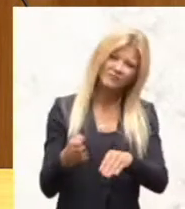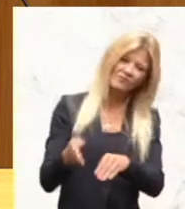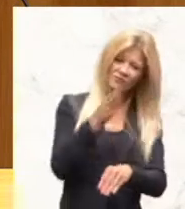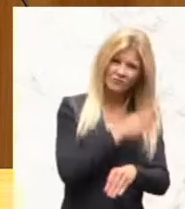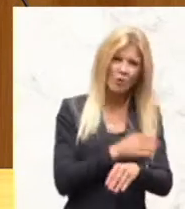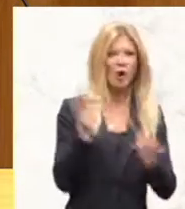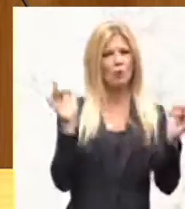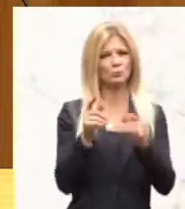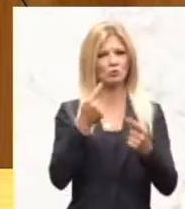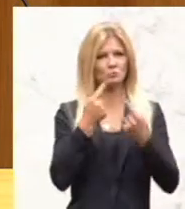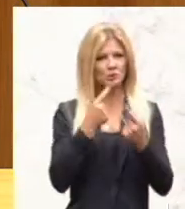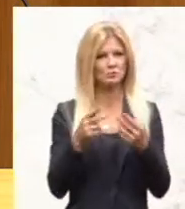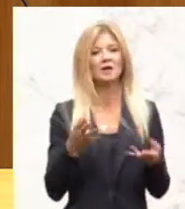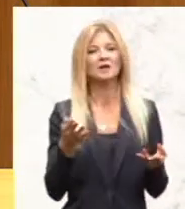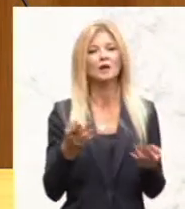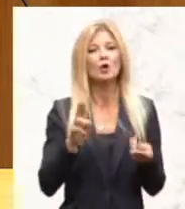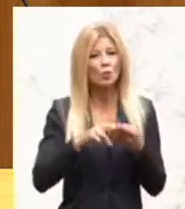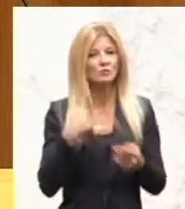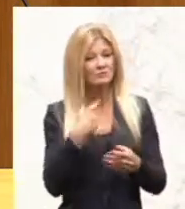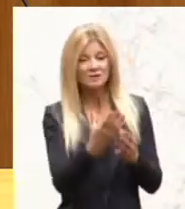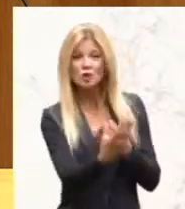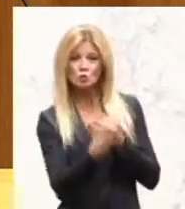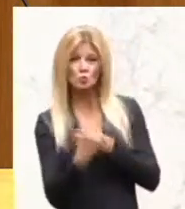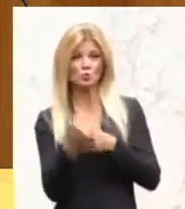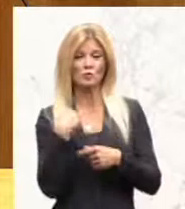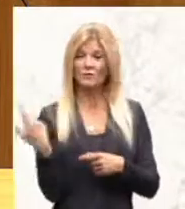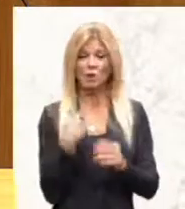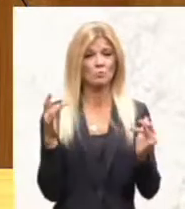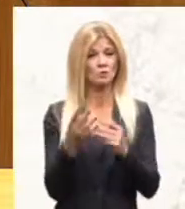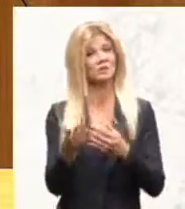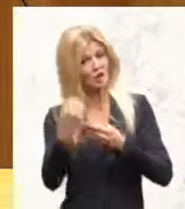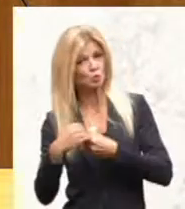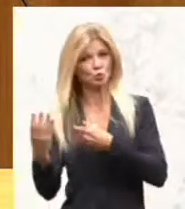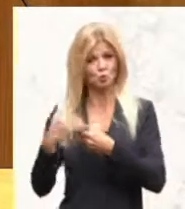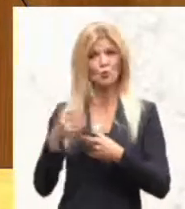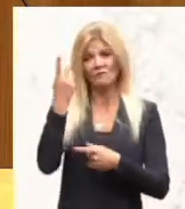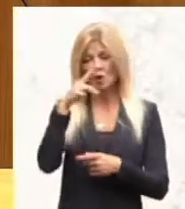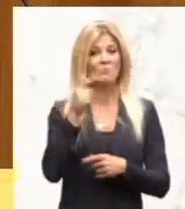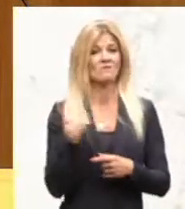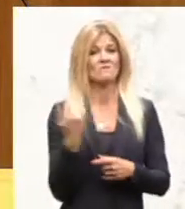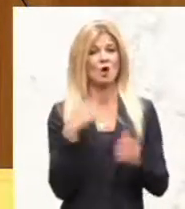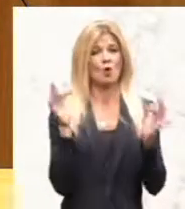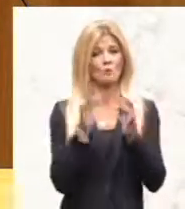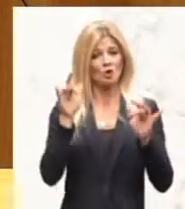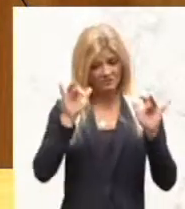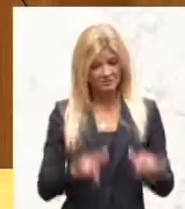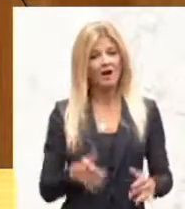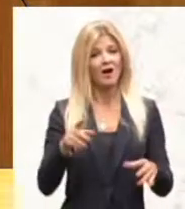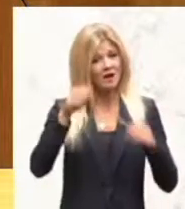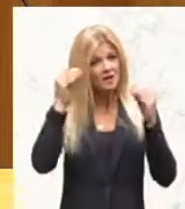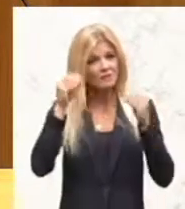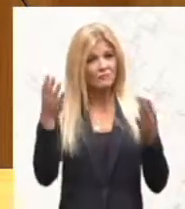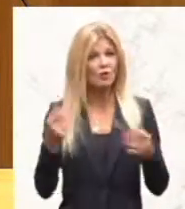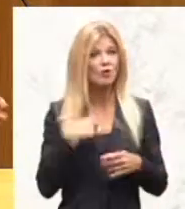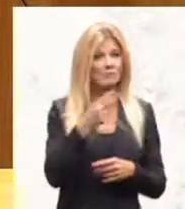haben Informationen. Wir haben Informationen, was falsch läuft. Ne? Wir haben Informationen, wo bereits vielleicht irgendwas Freundal-Wirtschaftsmäßiges